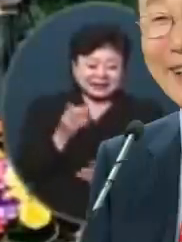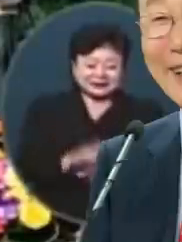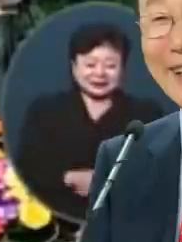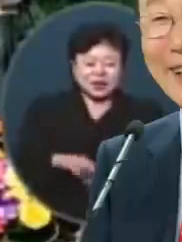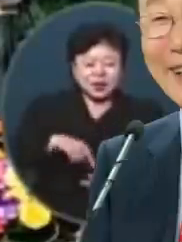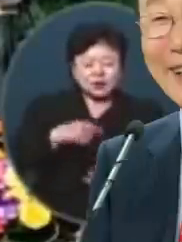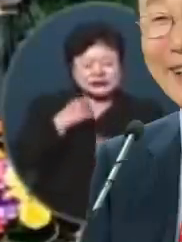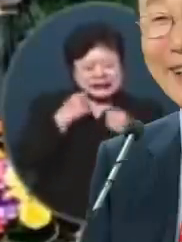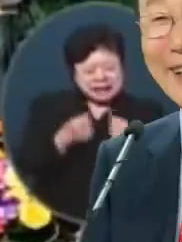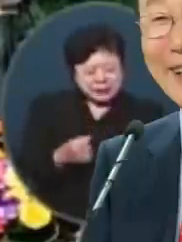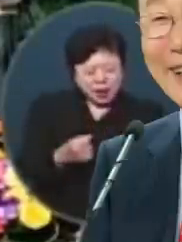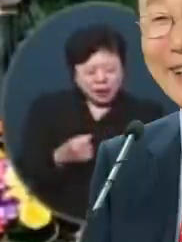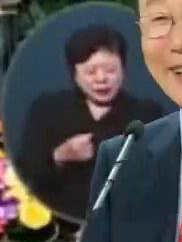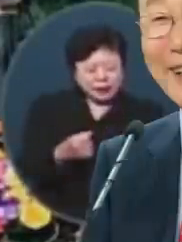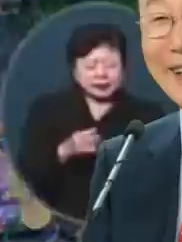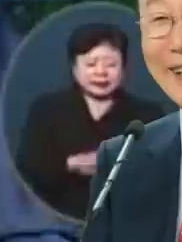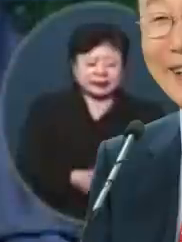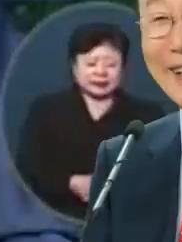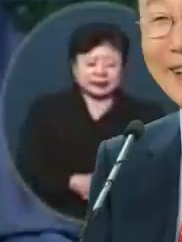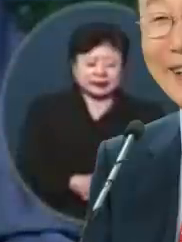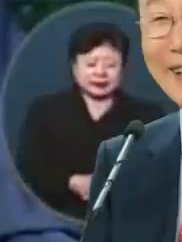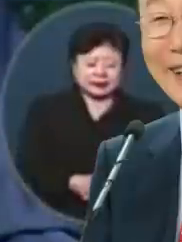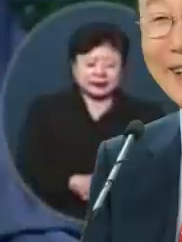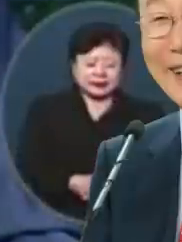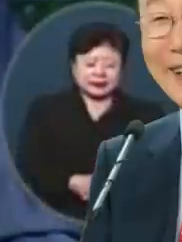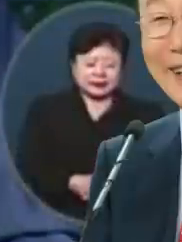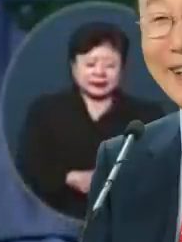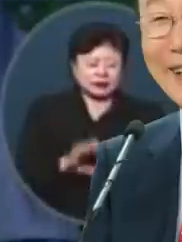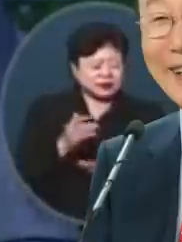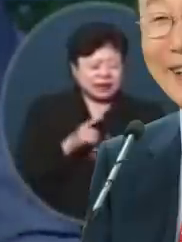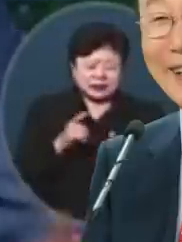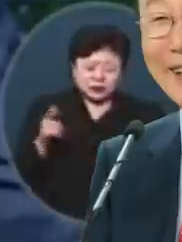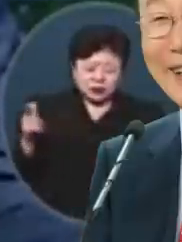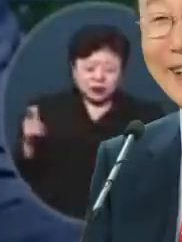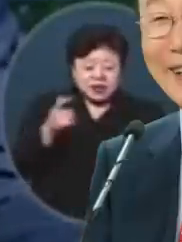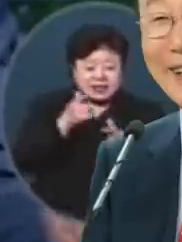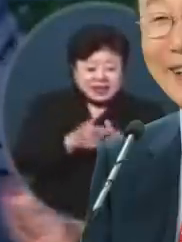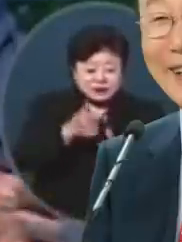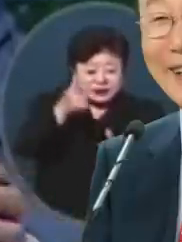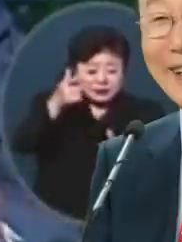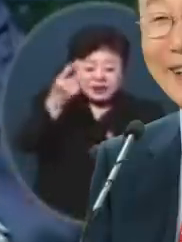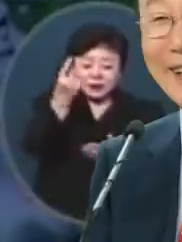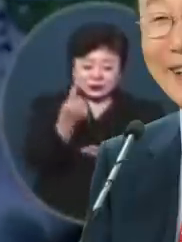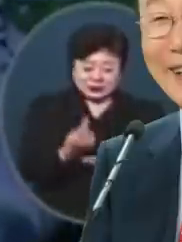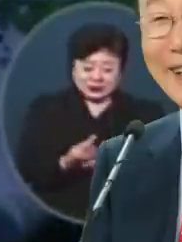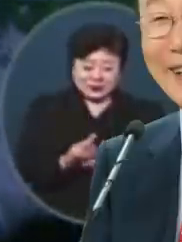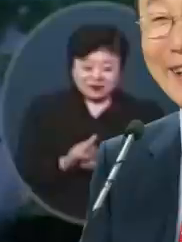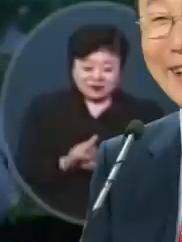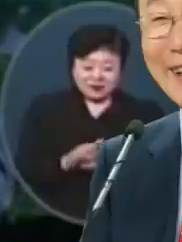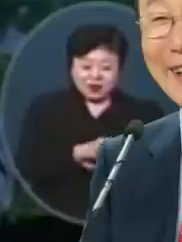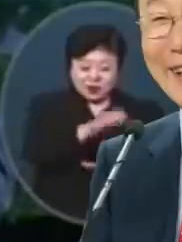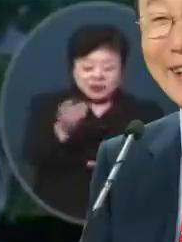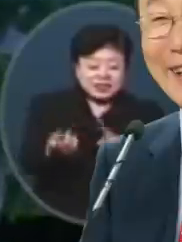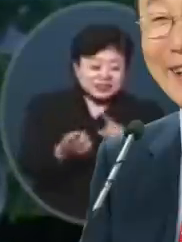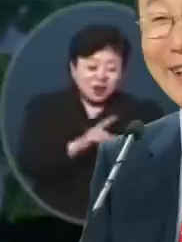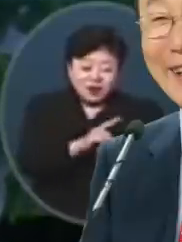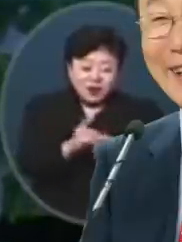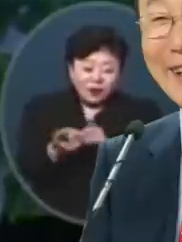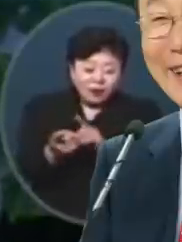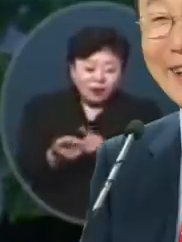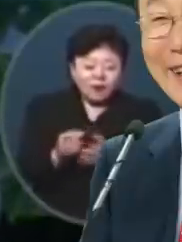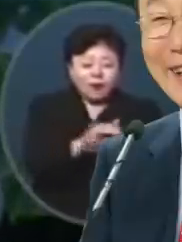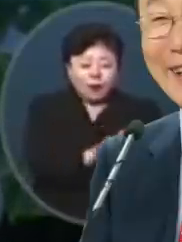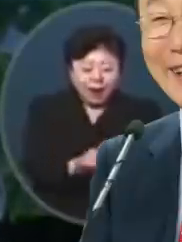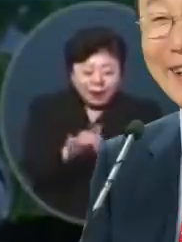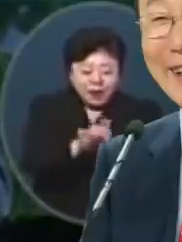혼자 살기로 되어 있는 인생이 아닙니다. 예수님이 오셔서 우리 서로